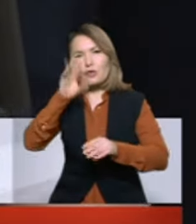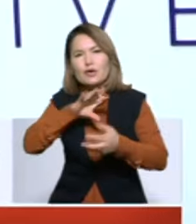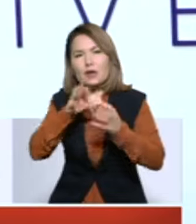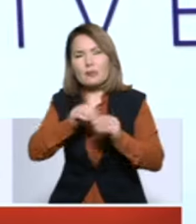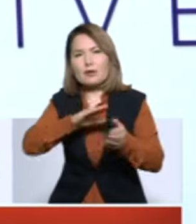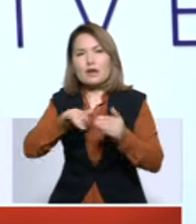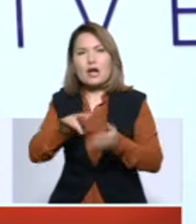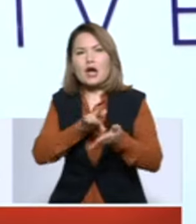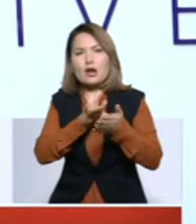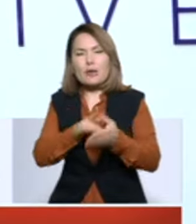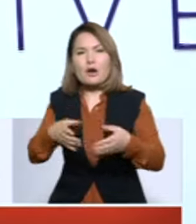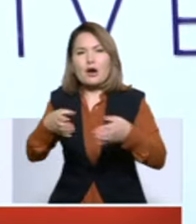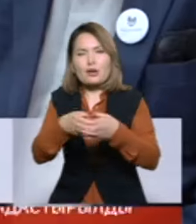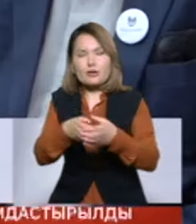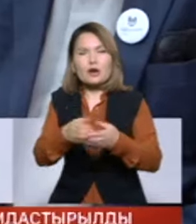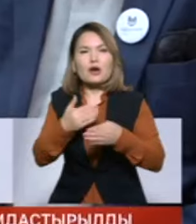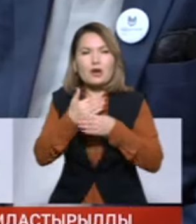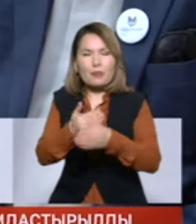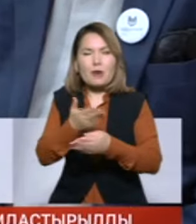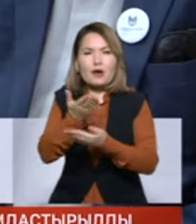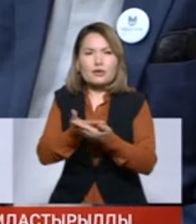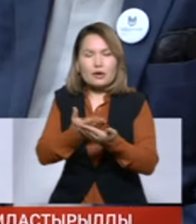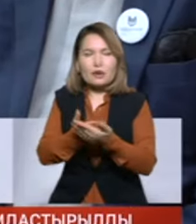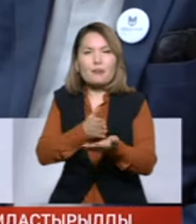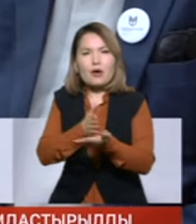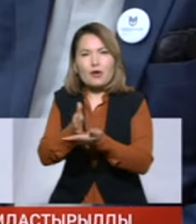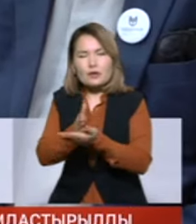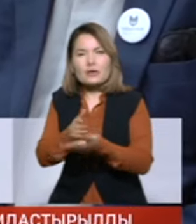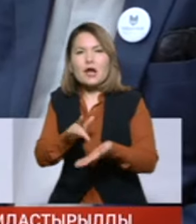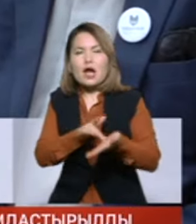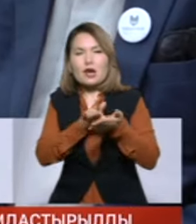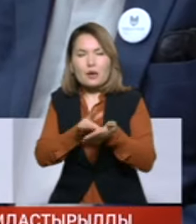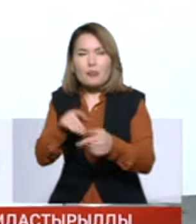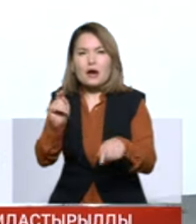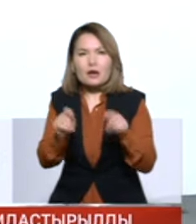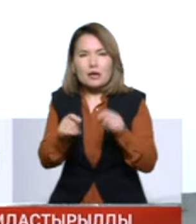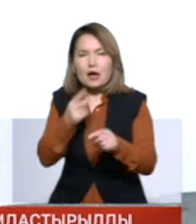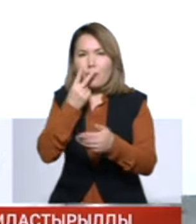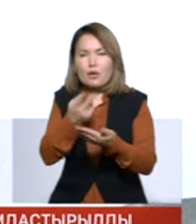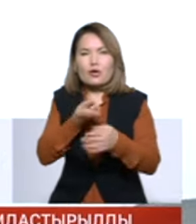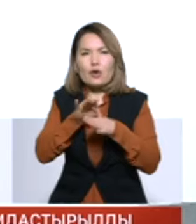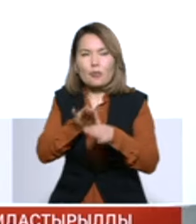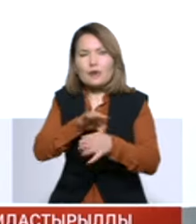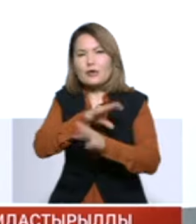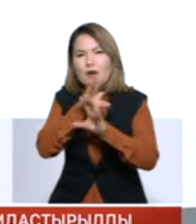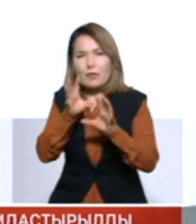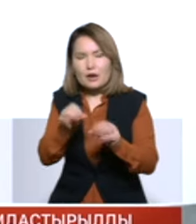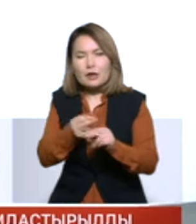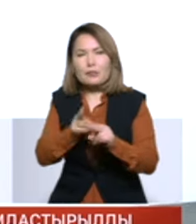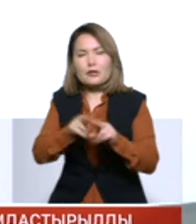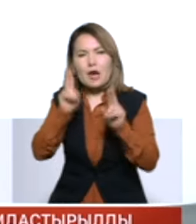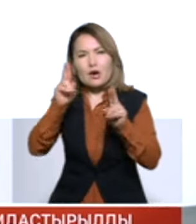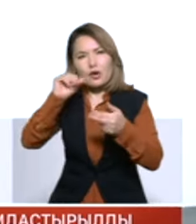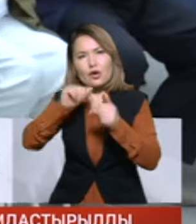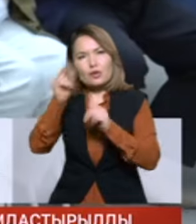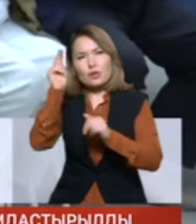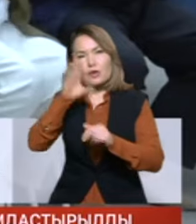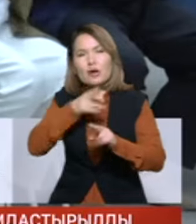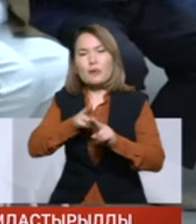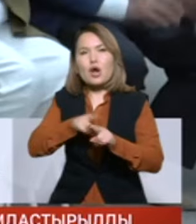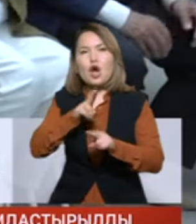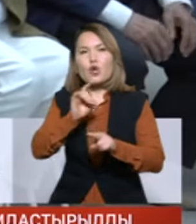Содан соң экскурсия ұйымдастырып, өткізуді, бағыттарды құрастыруды және экскурсоводтың портфолиосын жасауға машықтанды.